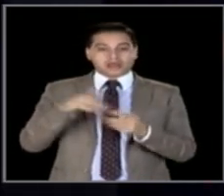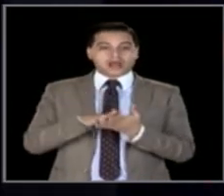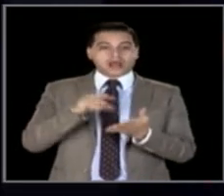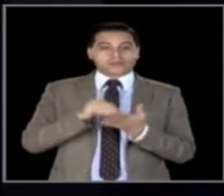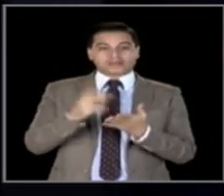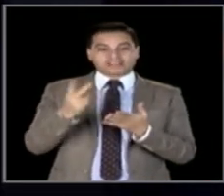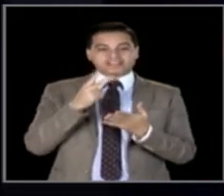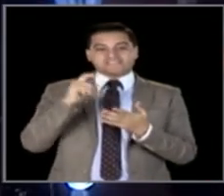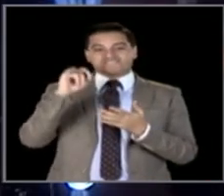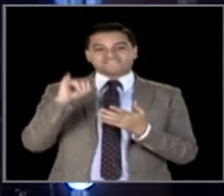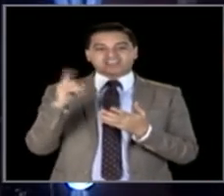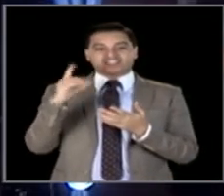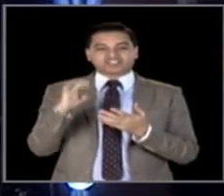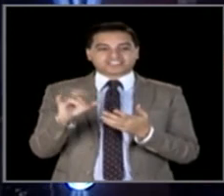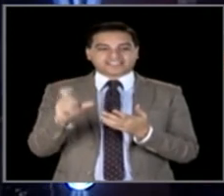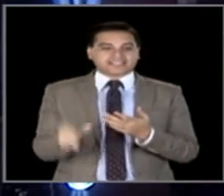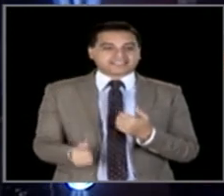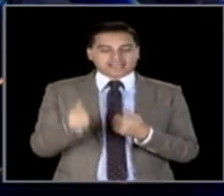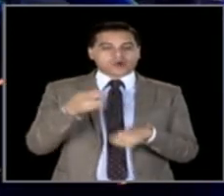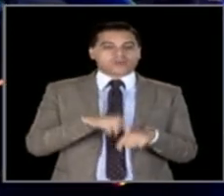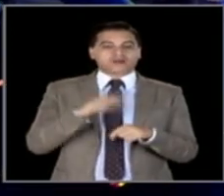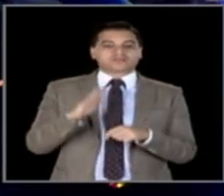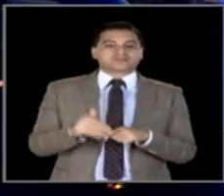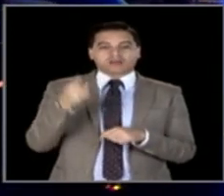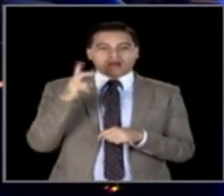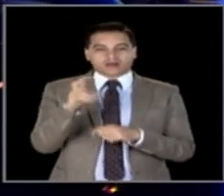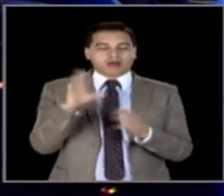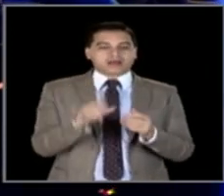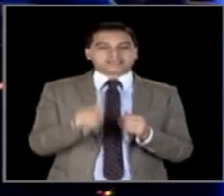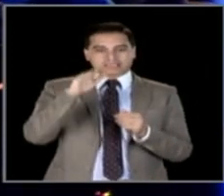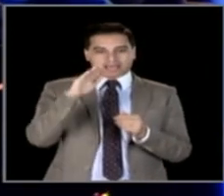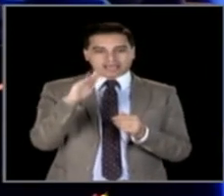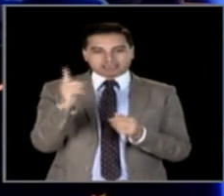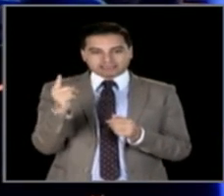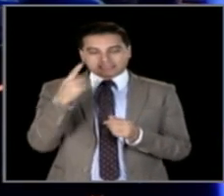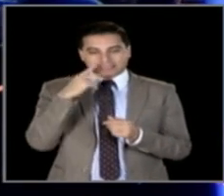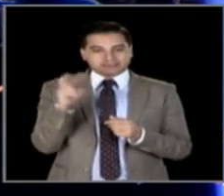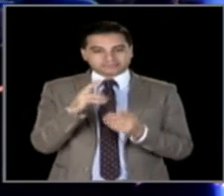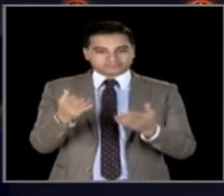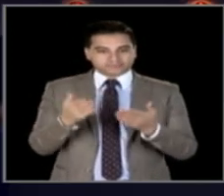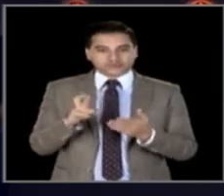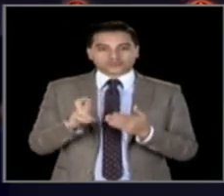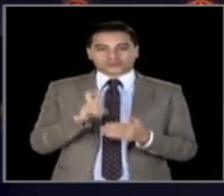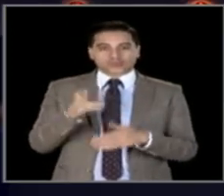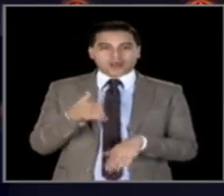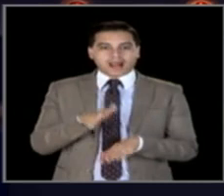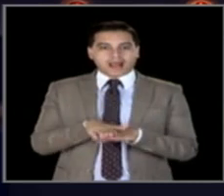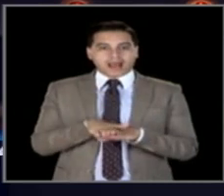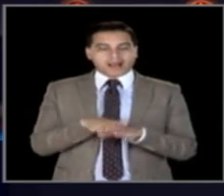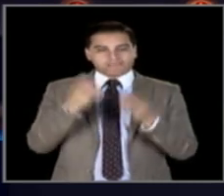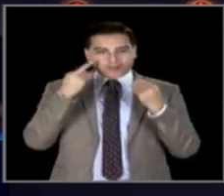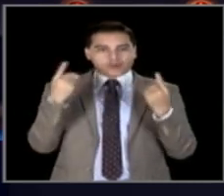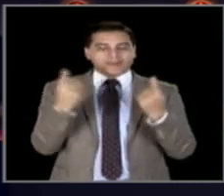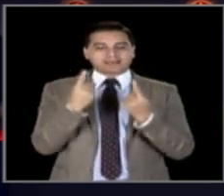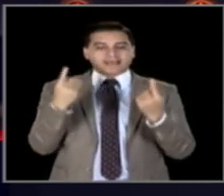فيرجينيا جوزيف وسارة ياسر. سارة ياسر وفيرجينيا جوزيف. وسؤال في